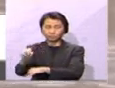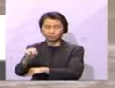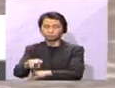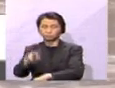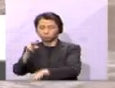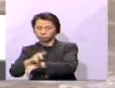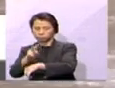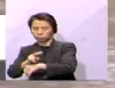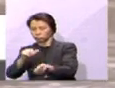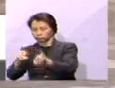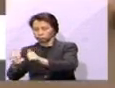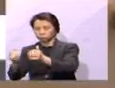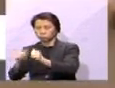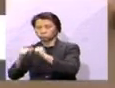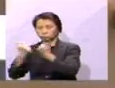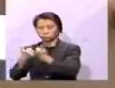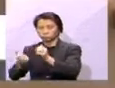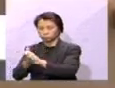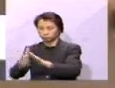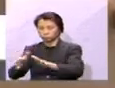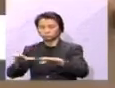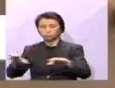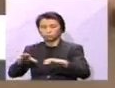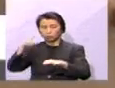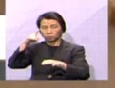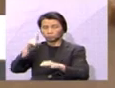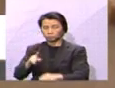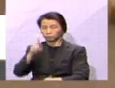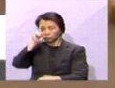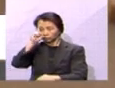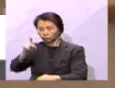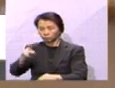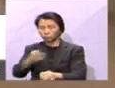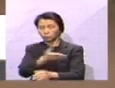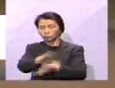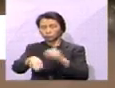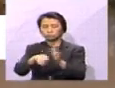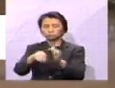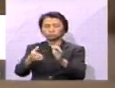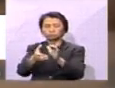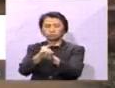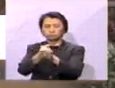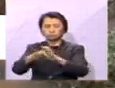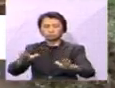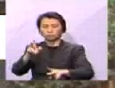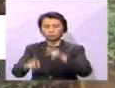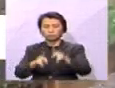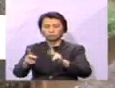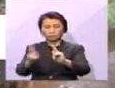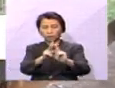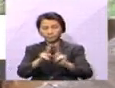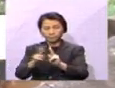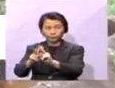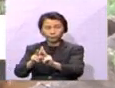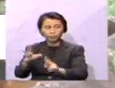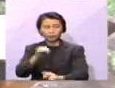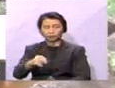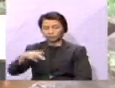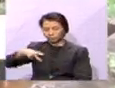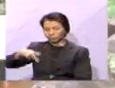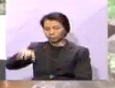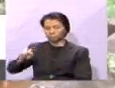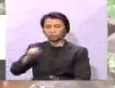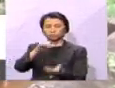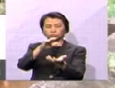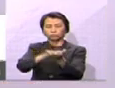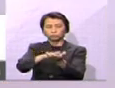agensi keselamatan akan dilaksanakan bagi memastikan keselamatan penduduk Sementara itu PPS